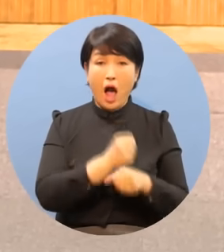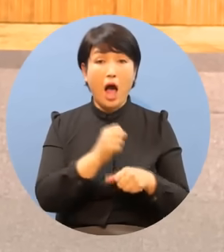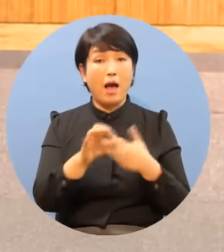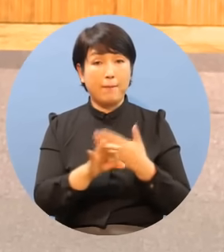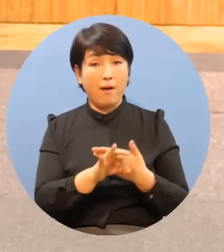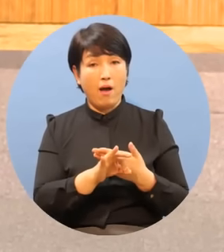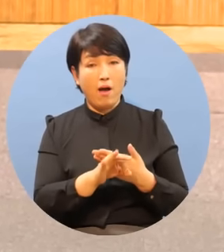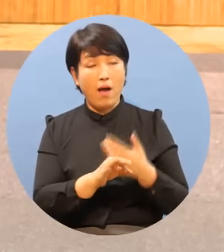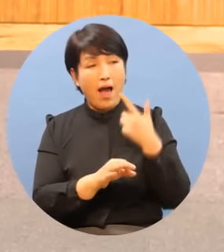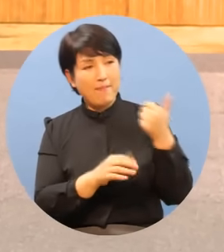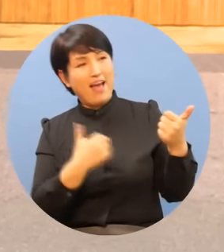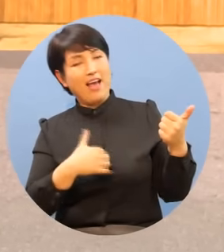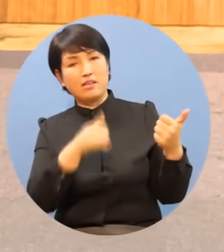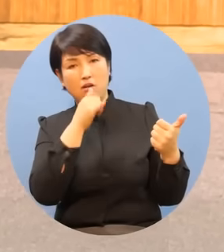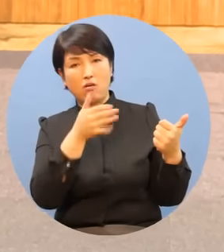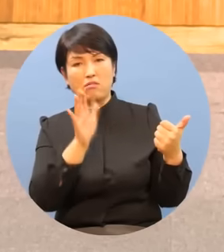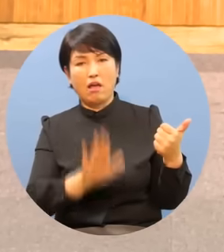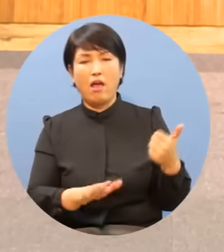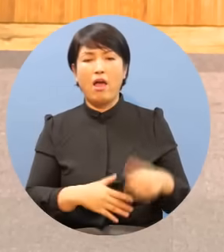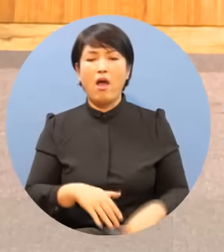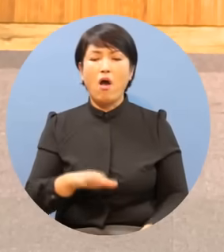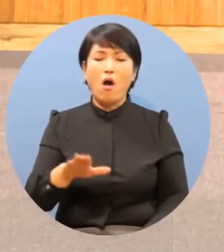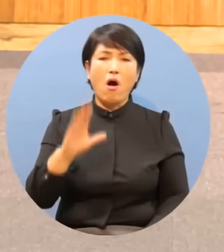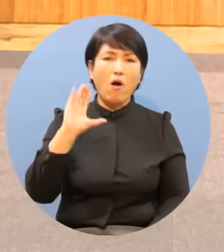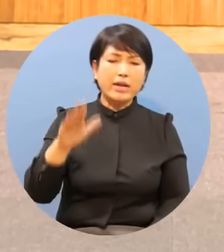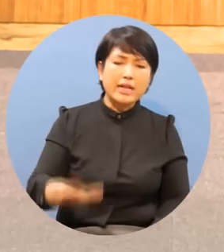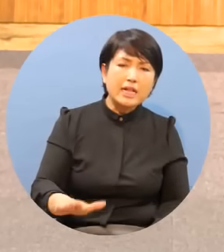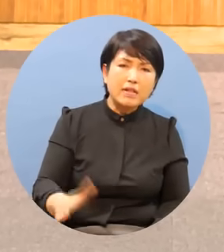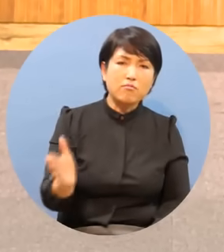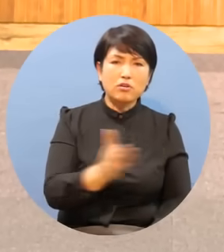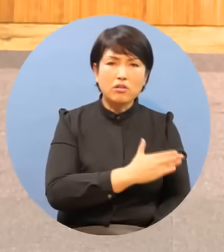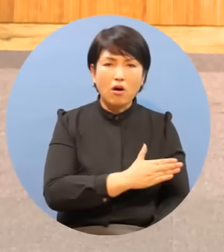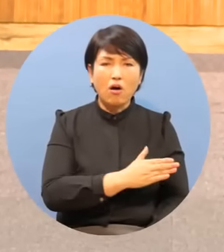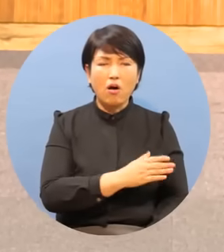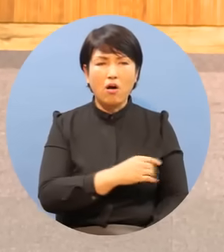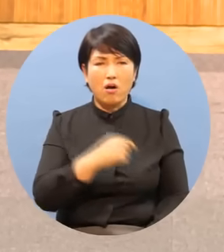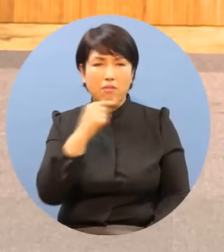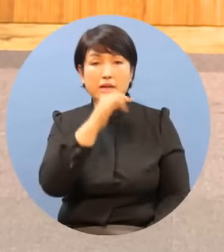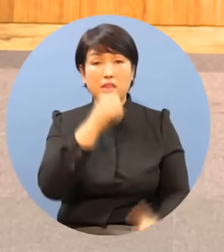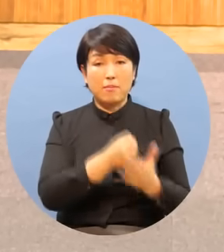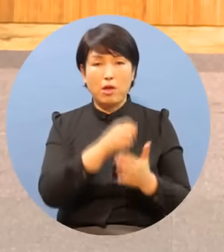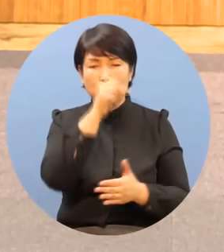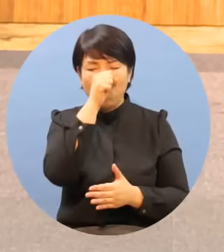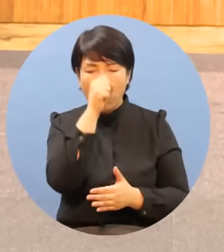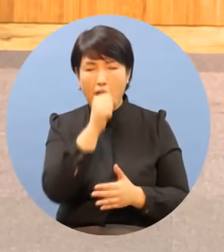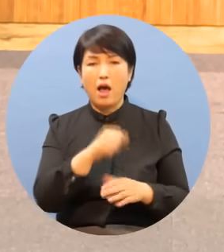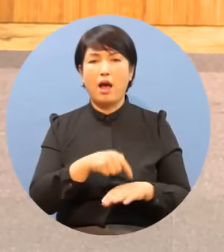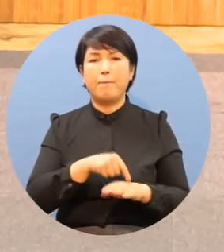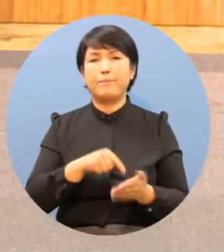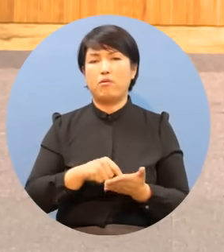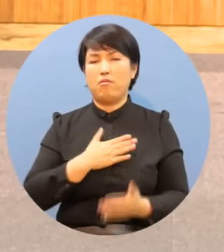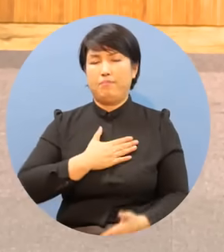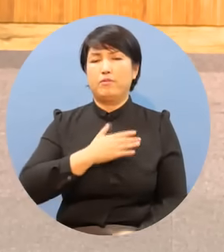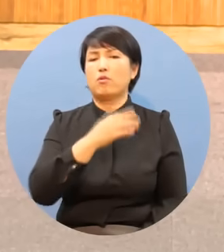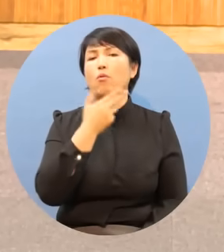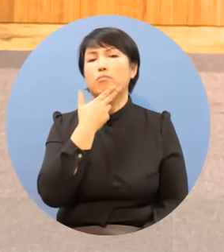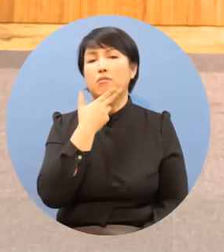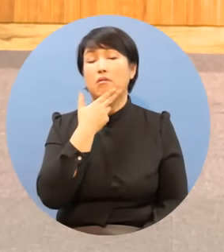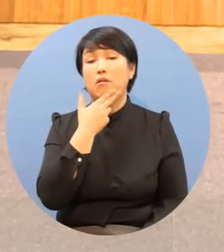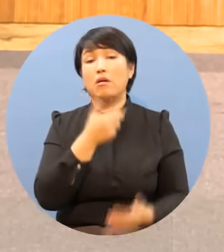되는데 어릴 때부터 엄격하게 하기 때문에 좋은 감정은 없다는 거예요.